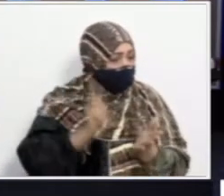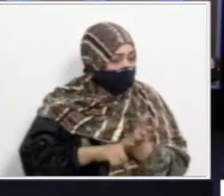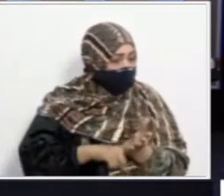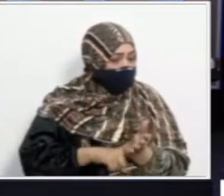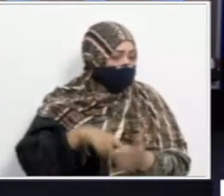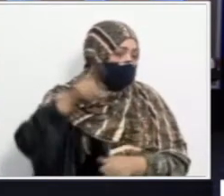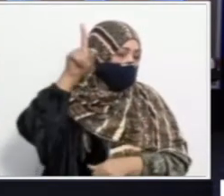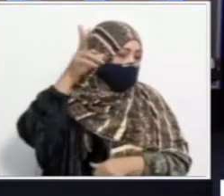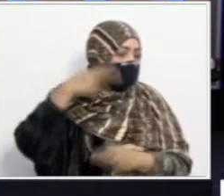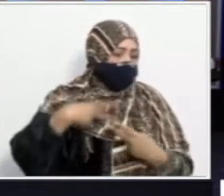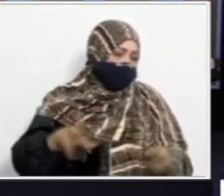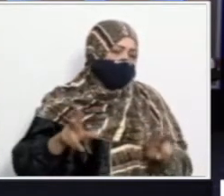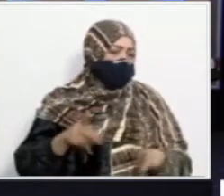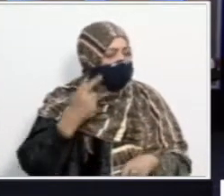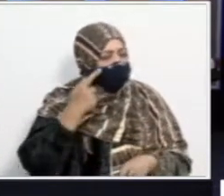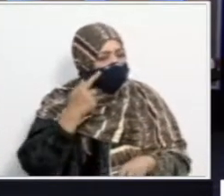تمام، متفقين. الله يكرمك.